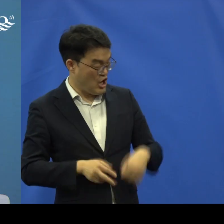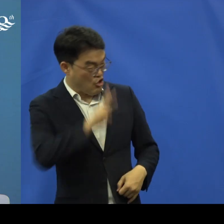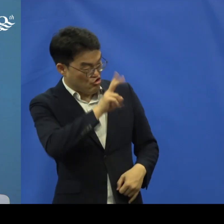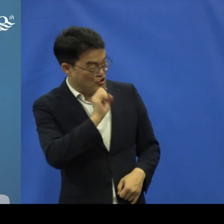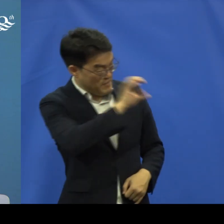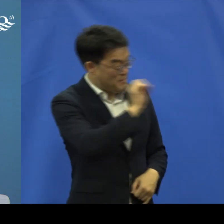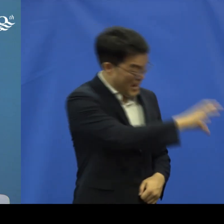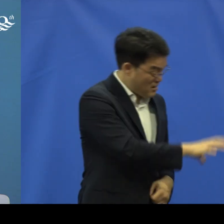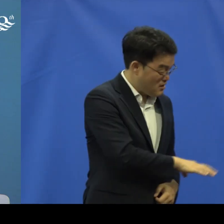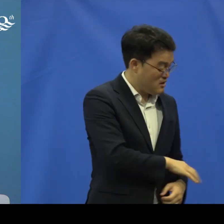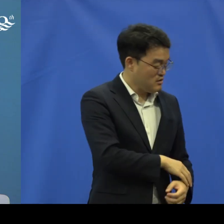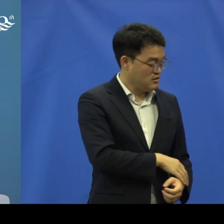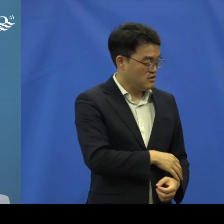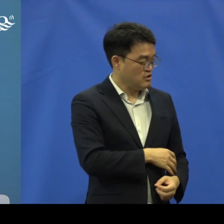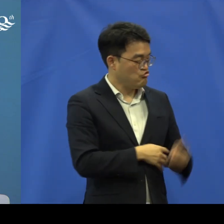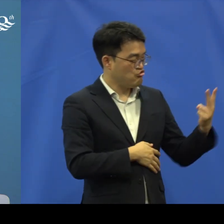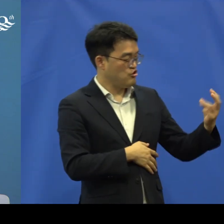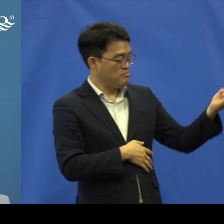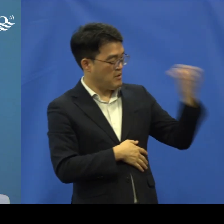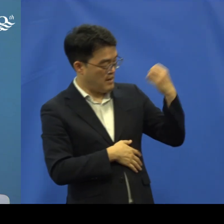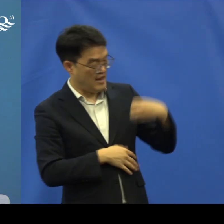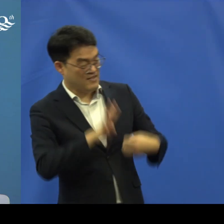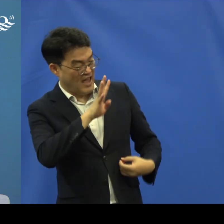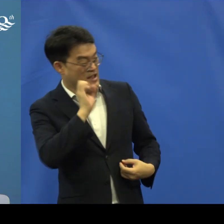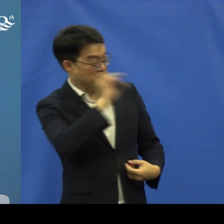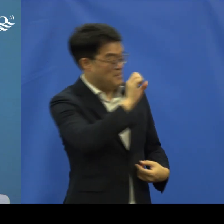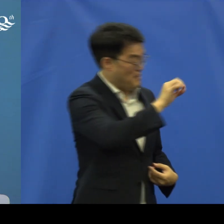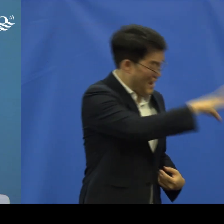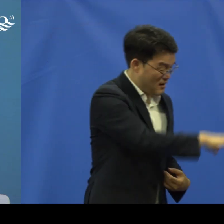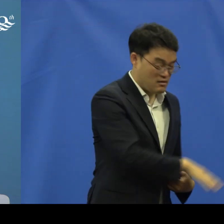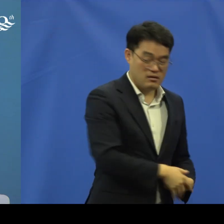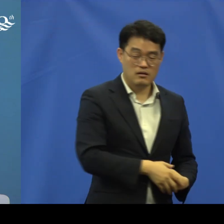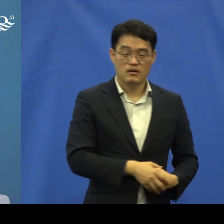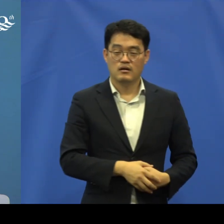결벽증 환자는요, 와, 결벽증 환자네 보니까 보통이 아니대.